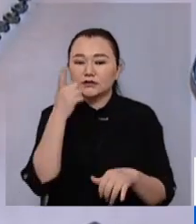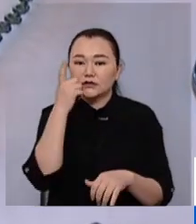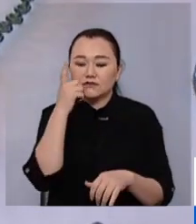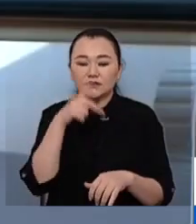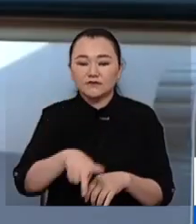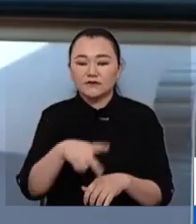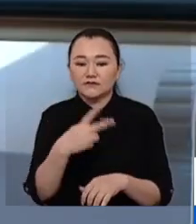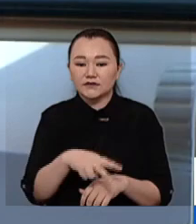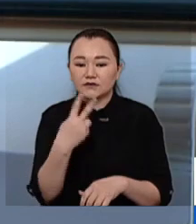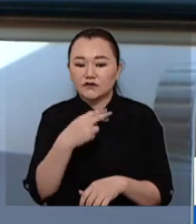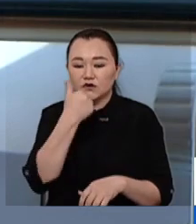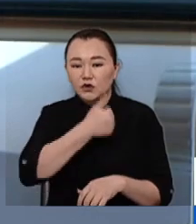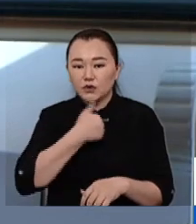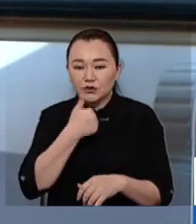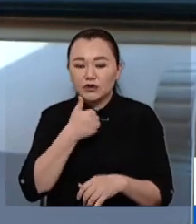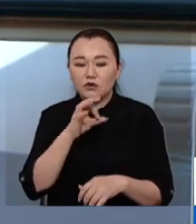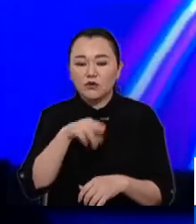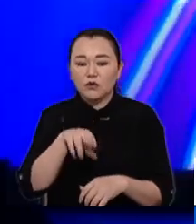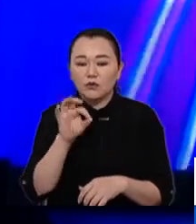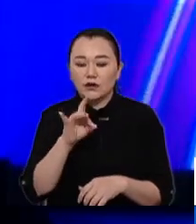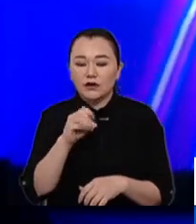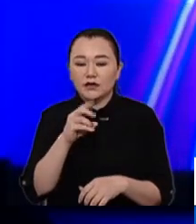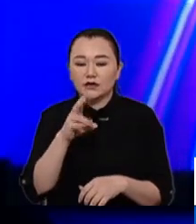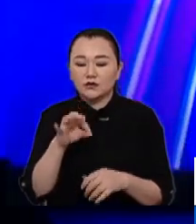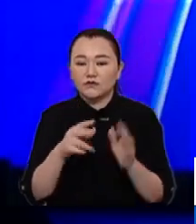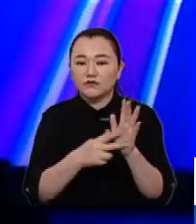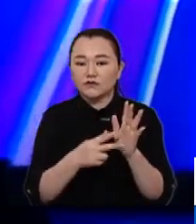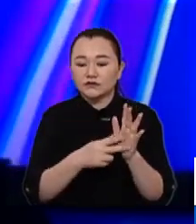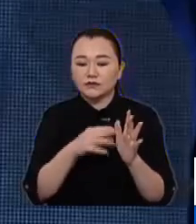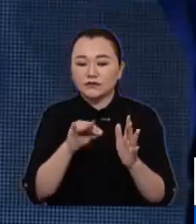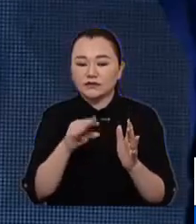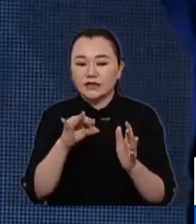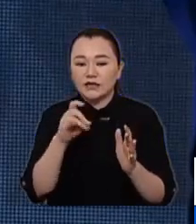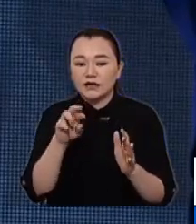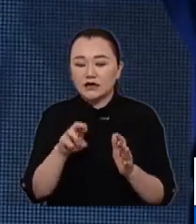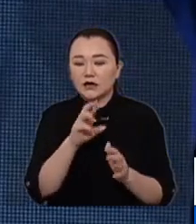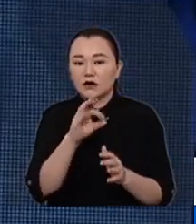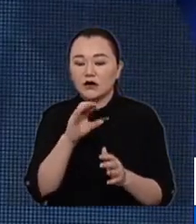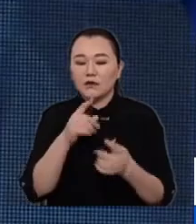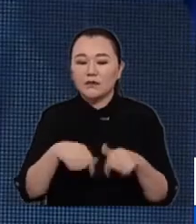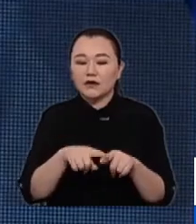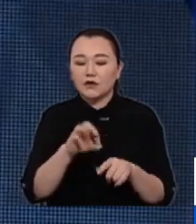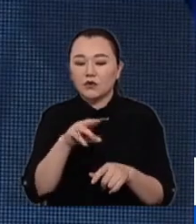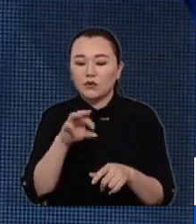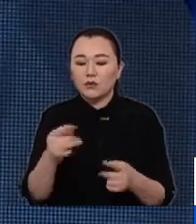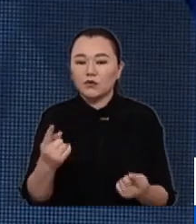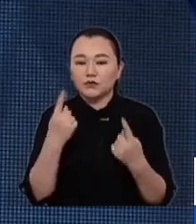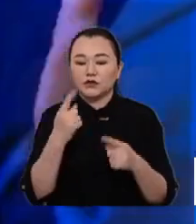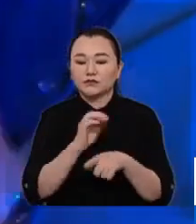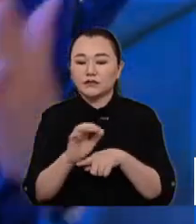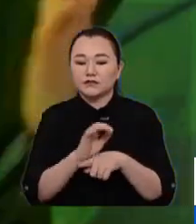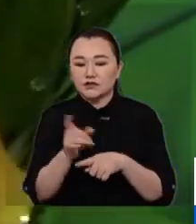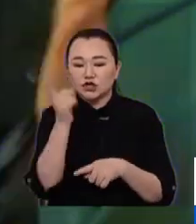смартфона 2022 года «Оппо Рено 8 Ти Сирис». Компания «Оппо» – это один из крупнейших